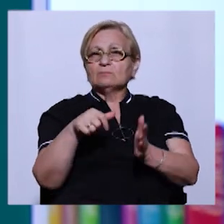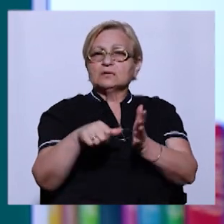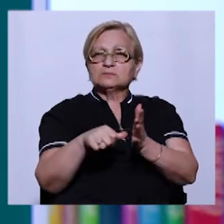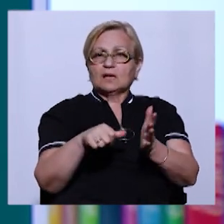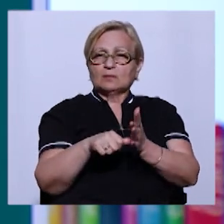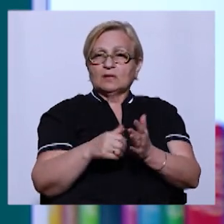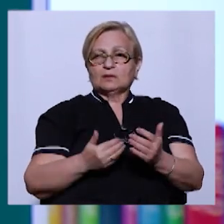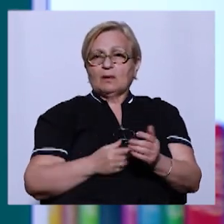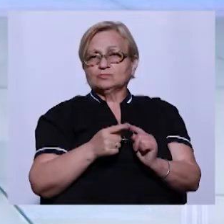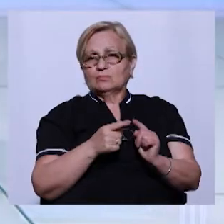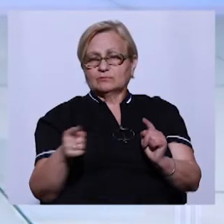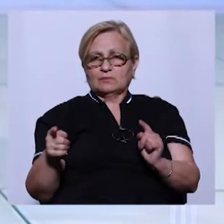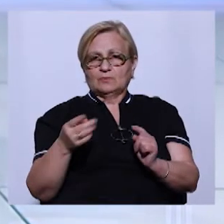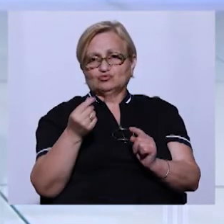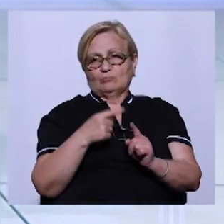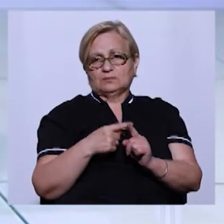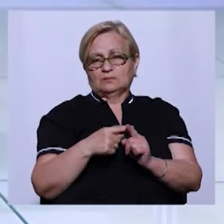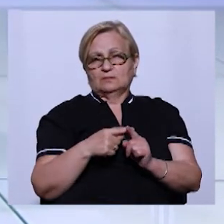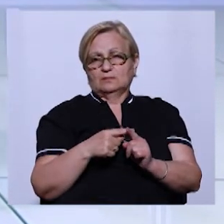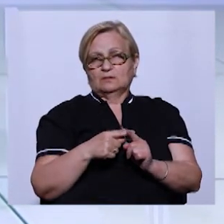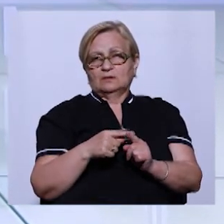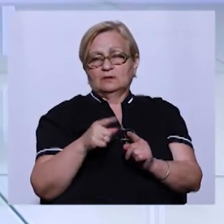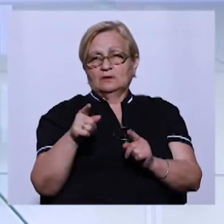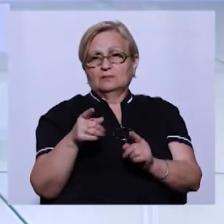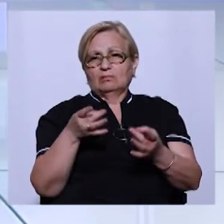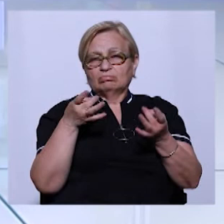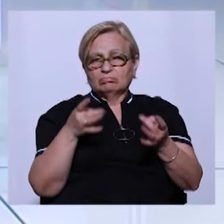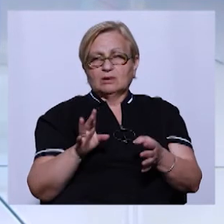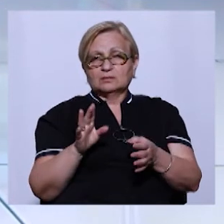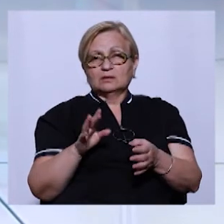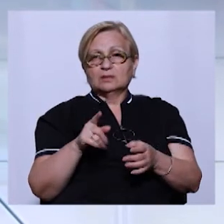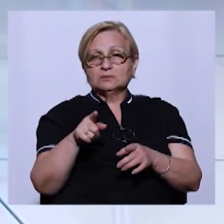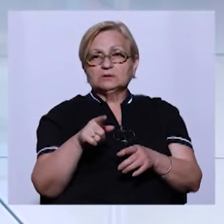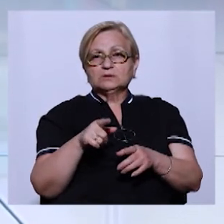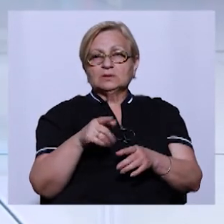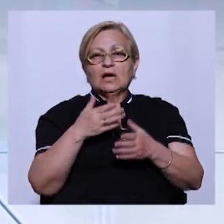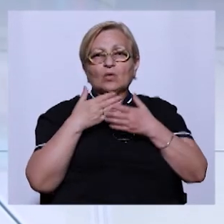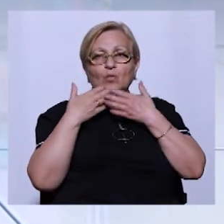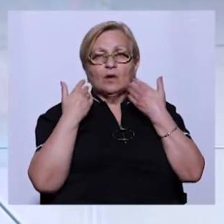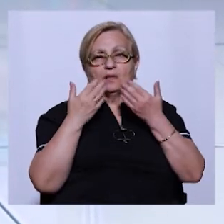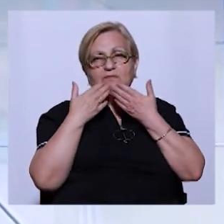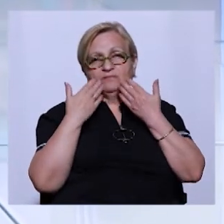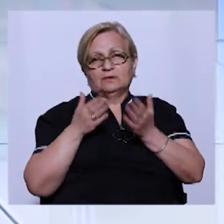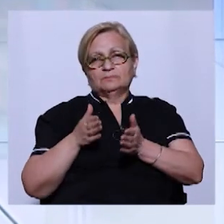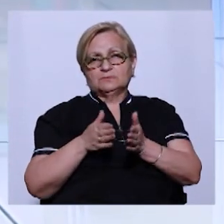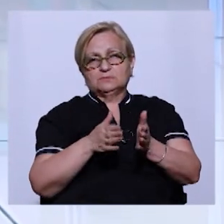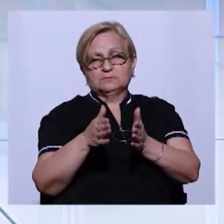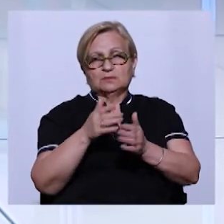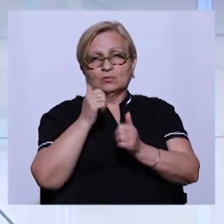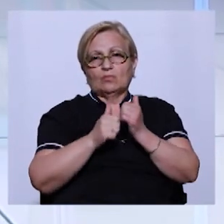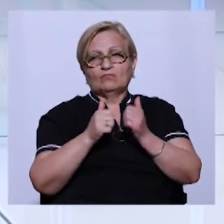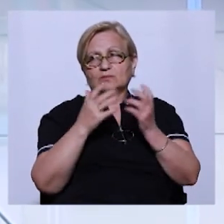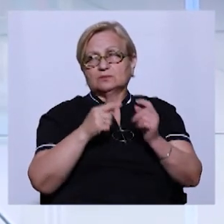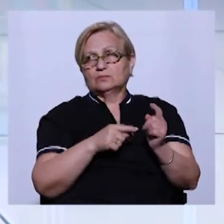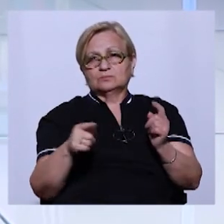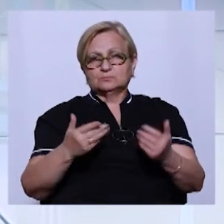ადამიანს ცხოვრებაში და როგორ კი არ აუბროლოებს და კი არ უმარტივებს, უიოლებს ყოველდღიურ ცხოვრებას